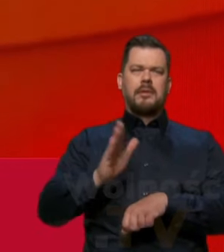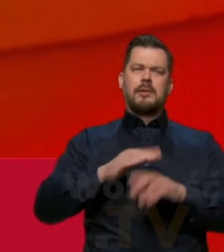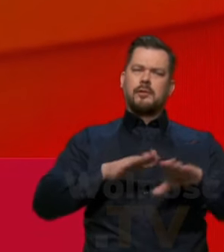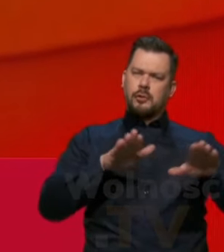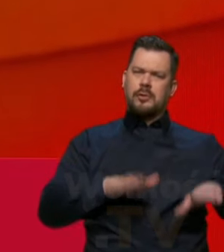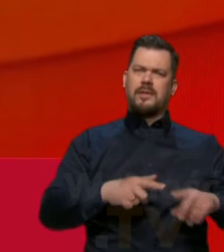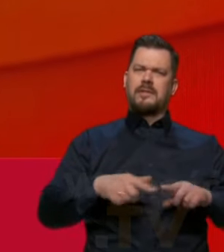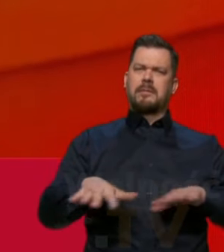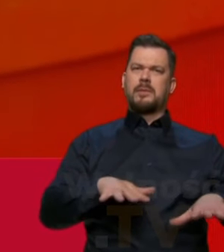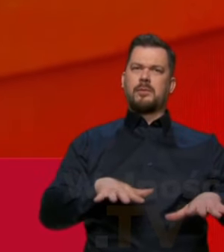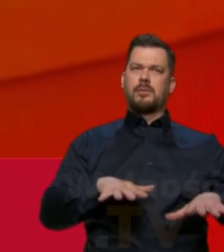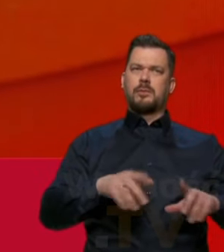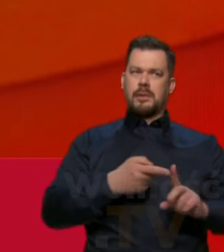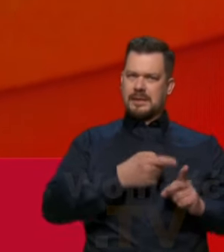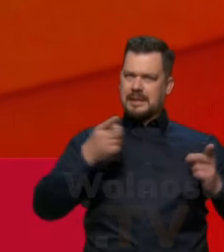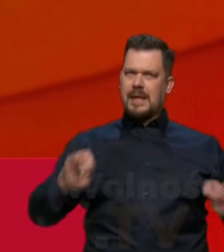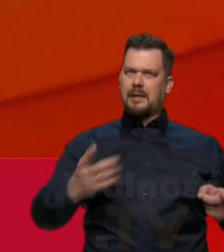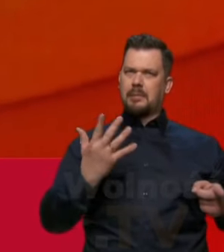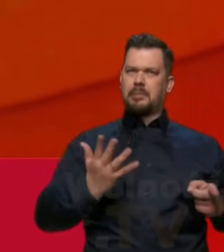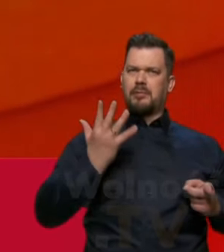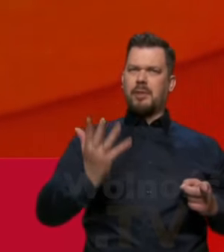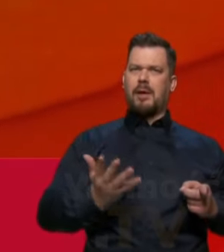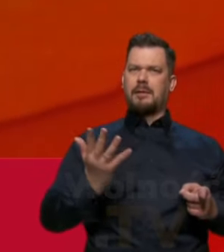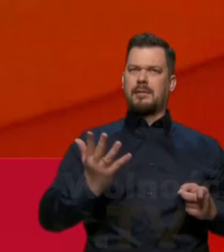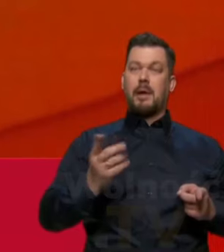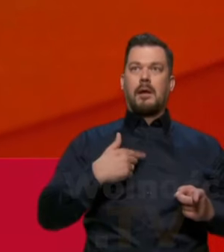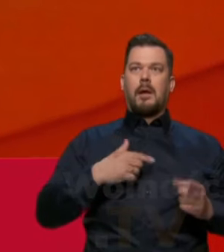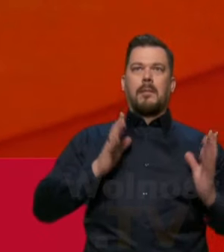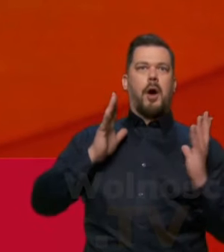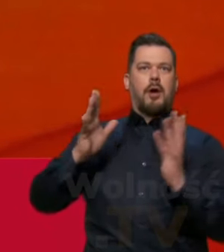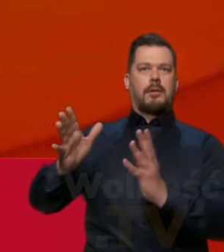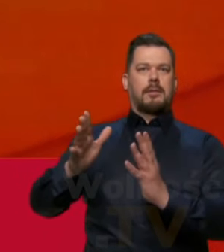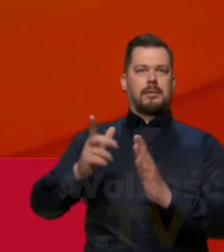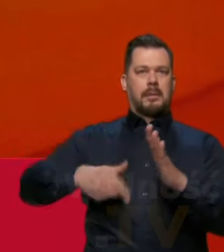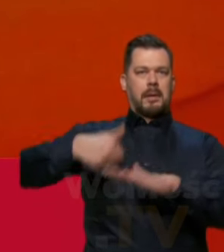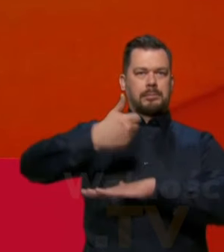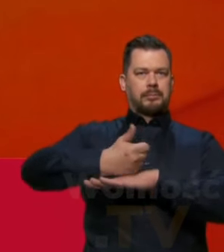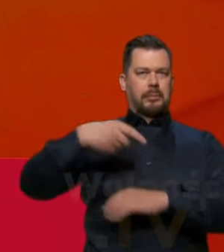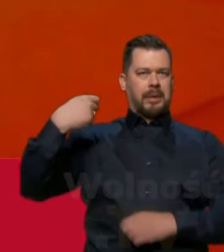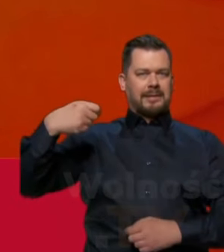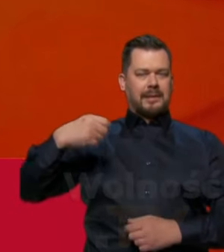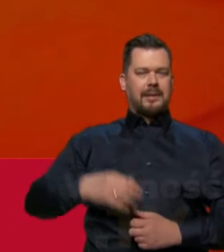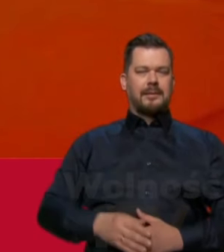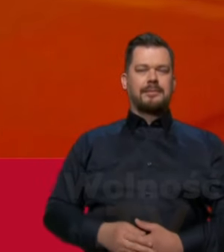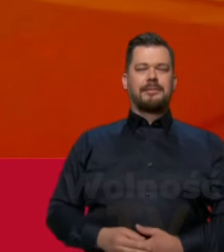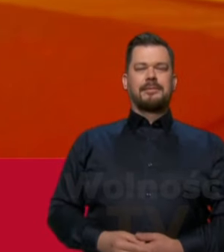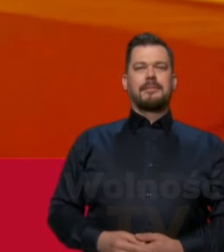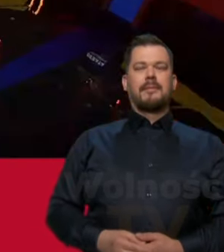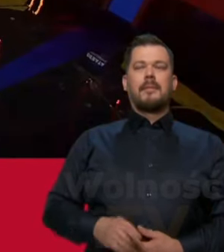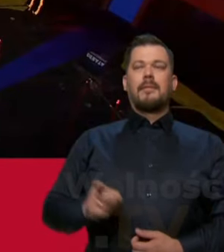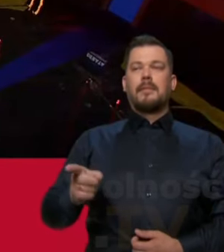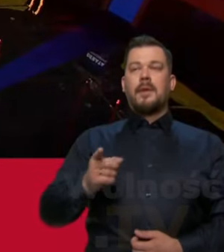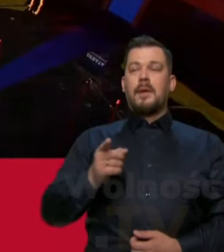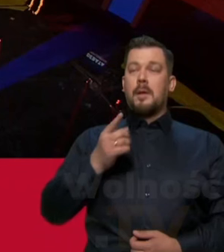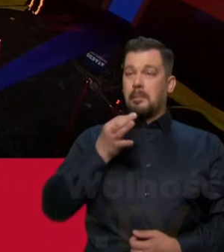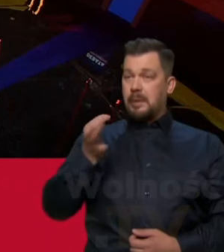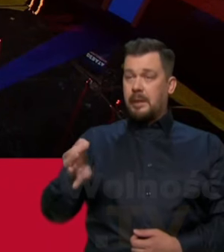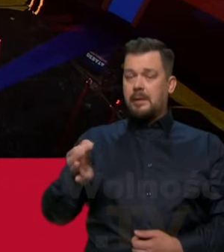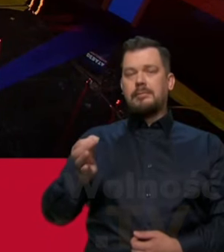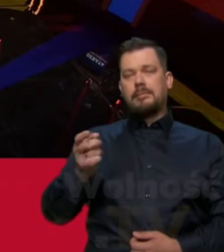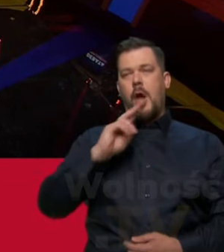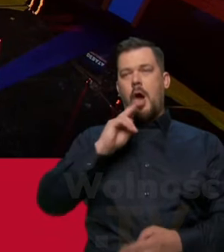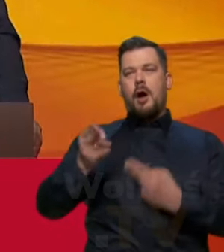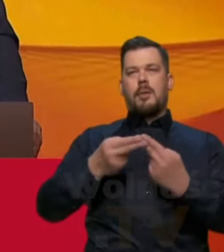tutaj w Warszawie na całą kadencję i nie ruszy od razu w kolejną trasę wyborczą? No i na to pytanie odpowiadać